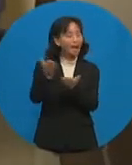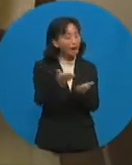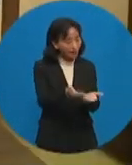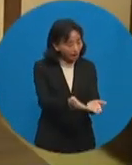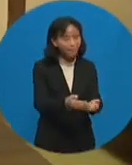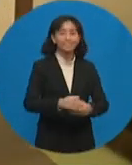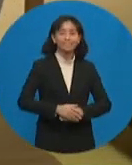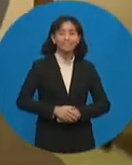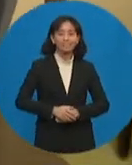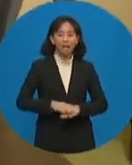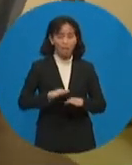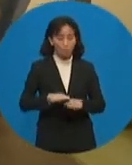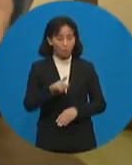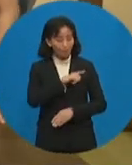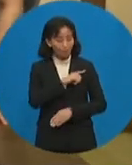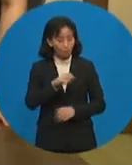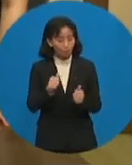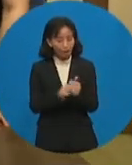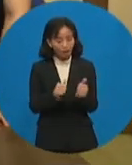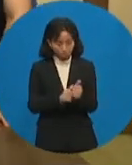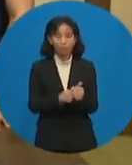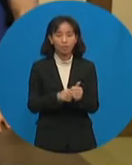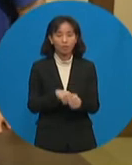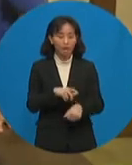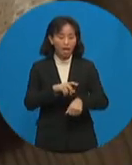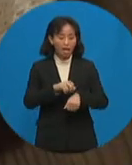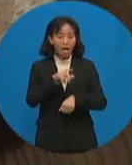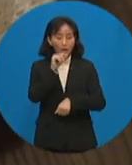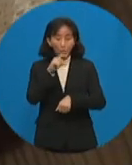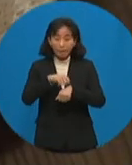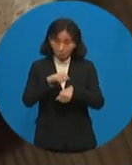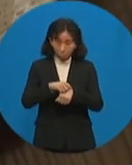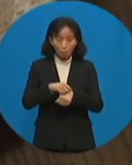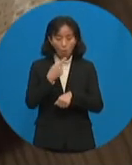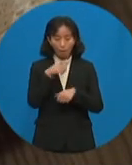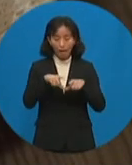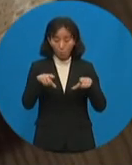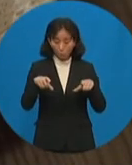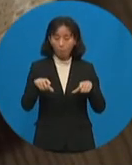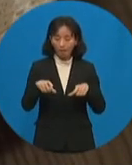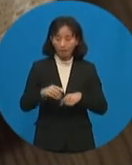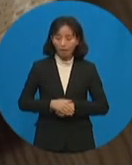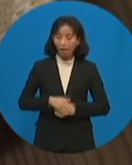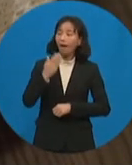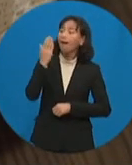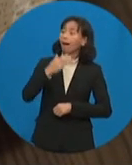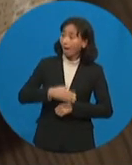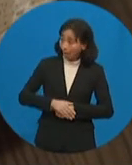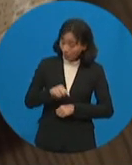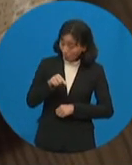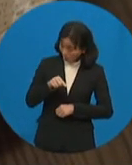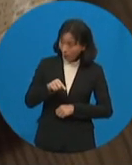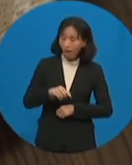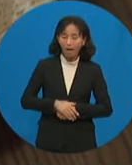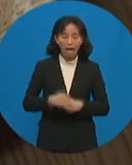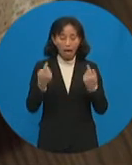い、 じゃあ本日のお通し、鶏肉と大根の煮物になってますね。 はい、お通しがあるんですか？ はい、うちちょっとお通し出してるんですけども、 はい、